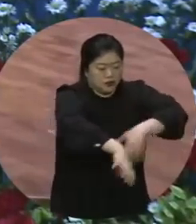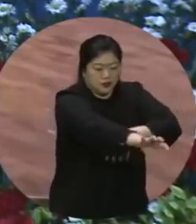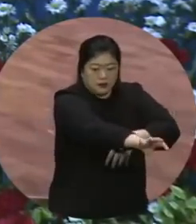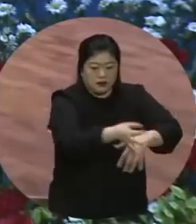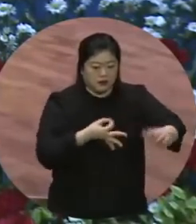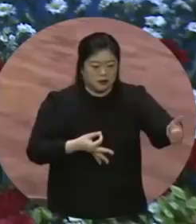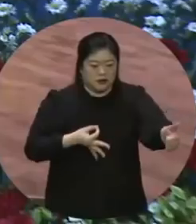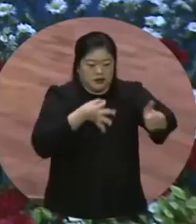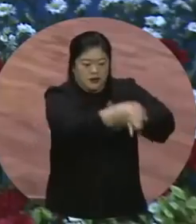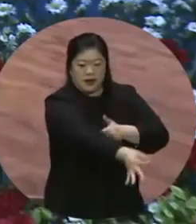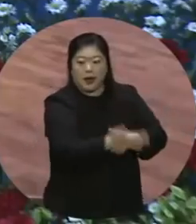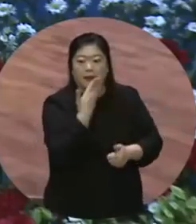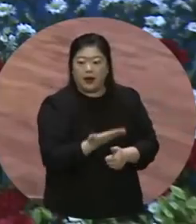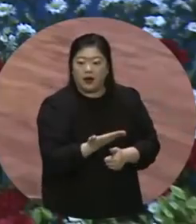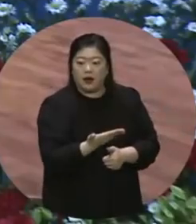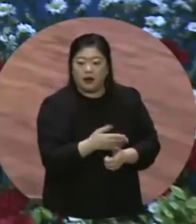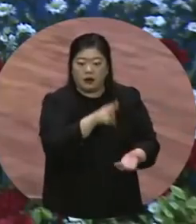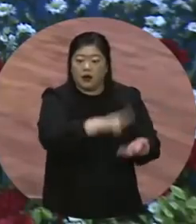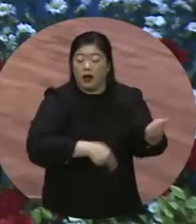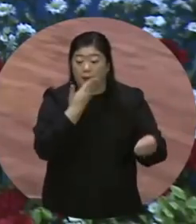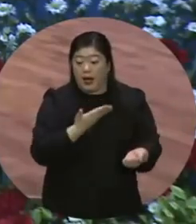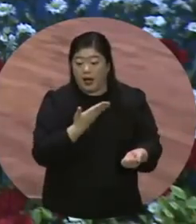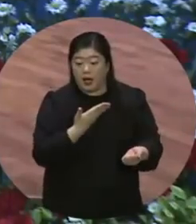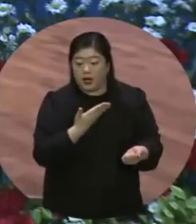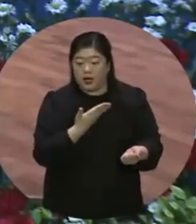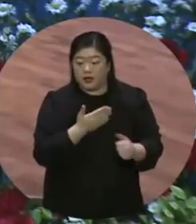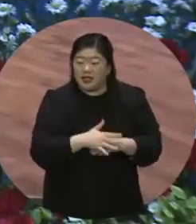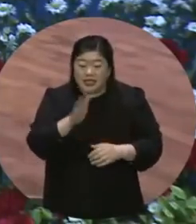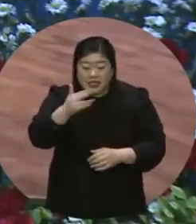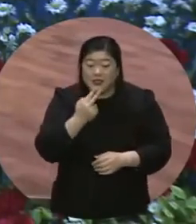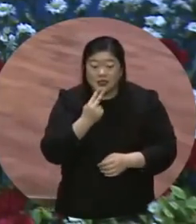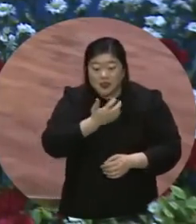노예가 노예시장에 나와요. 요셉도 노예시장에